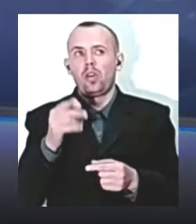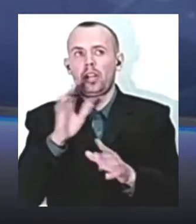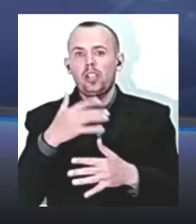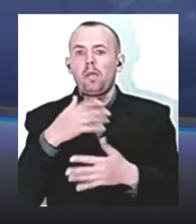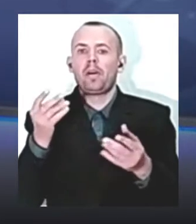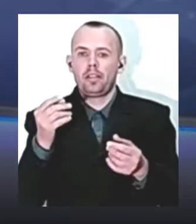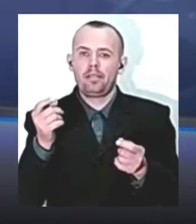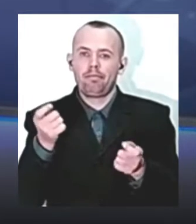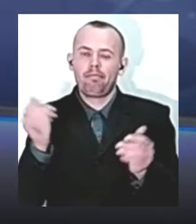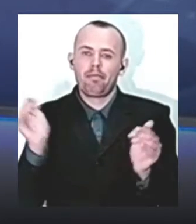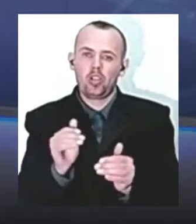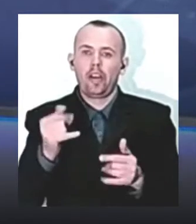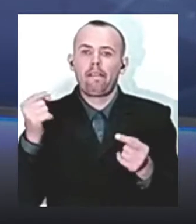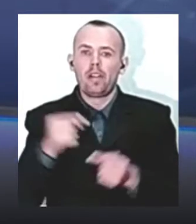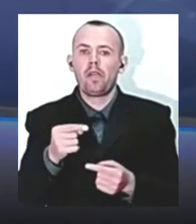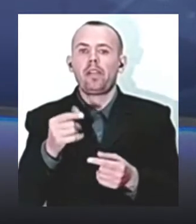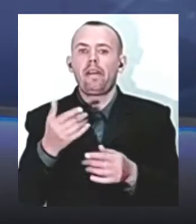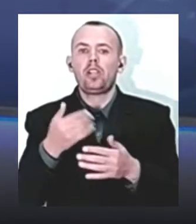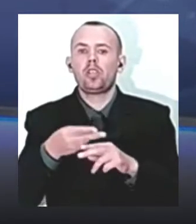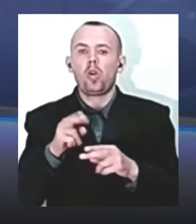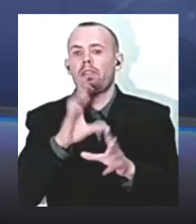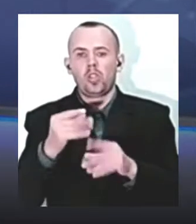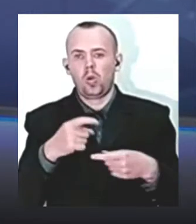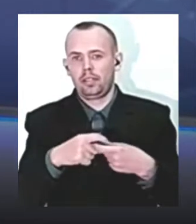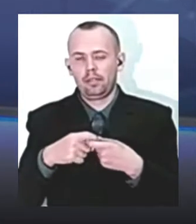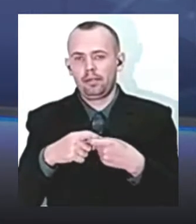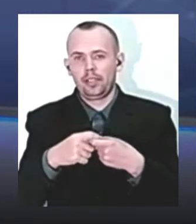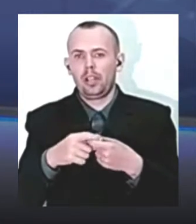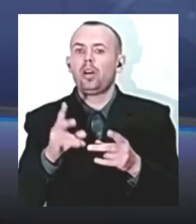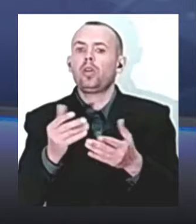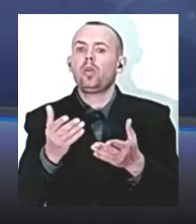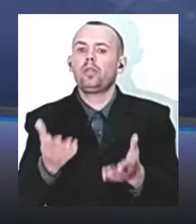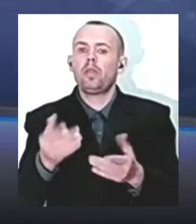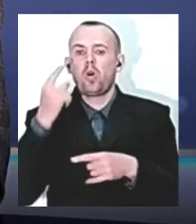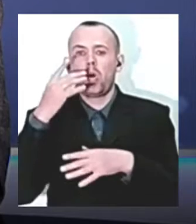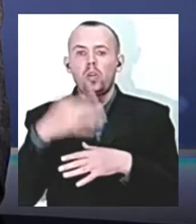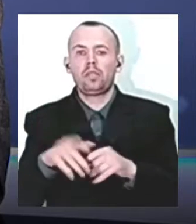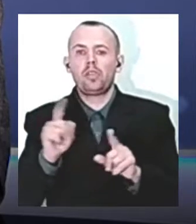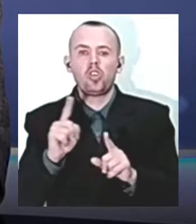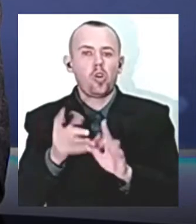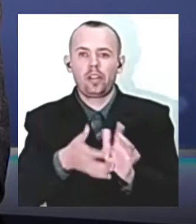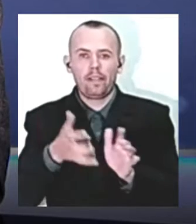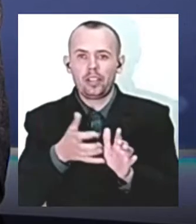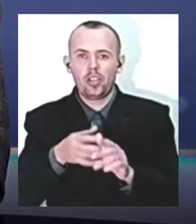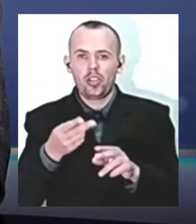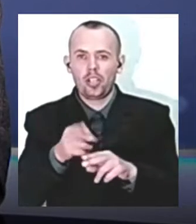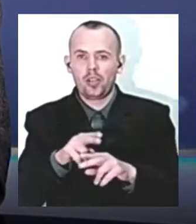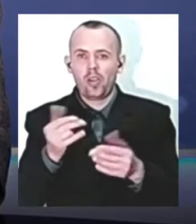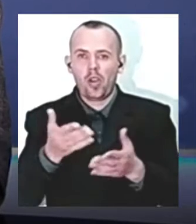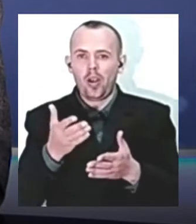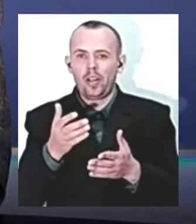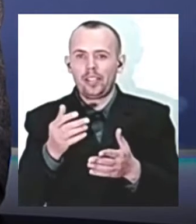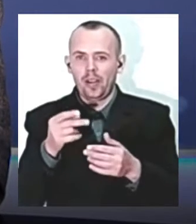менше. І, відповідно, від цього все залежить. Ось розуміємо, що не вистачає цього якраз привізного кисню в